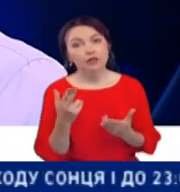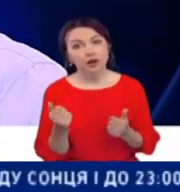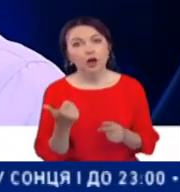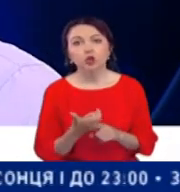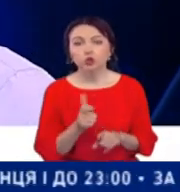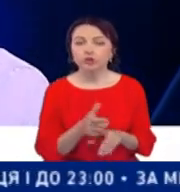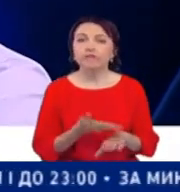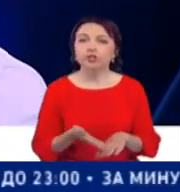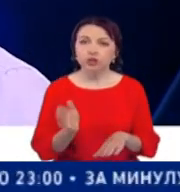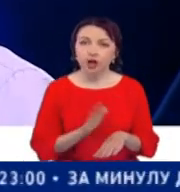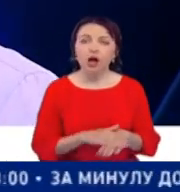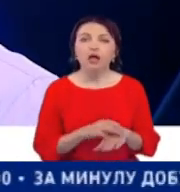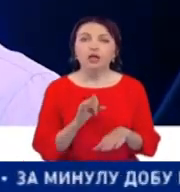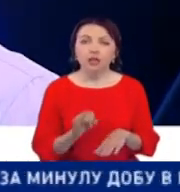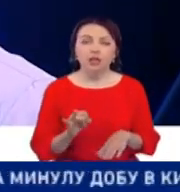там важка та